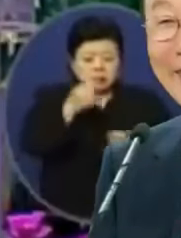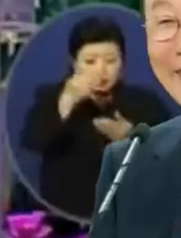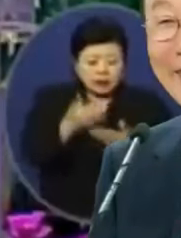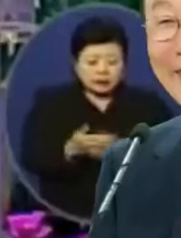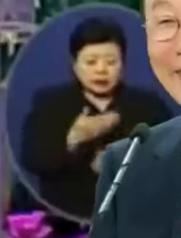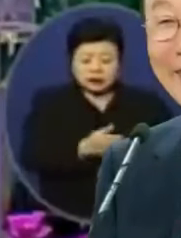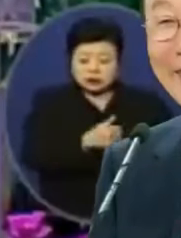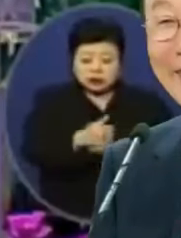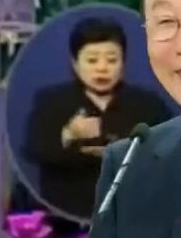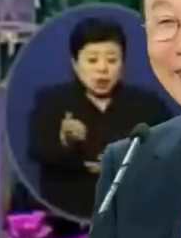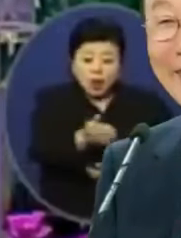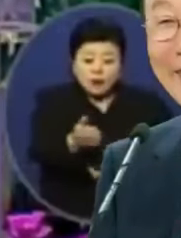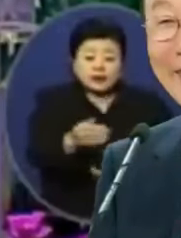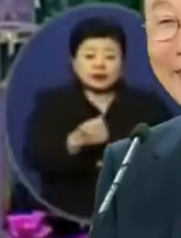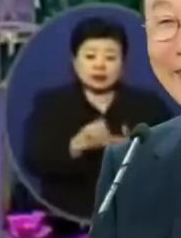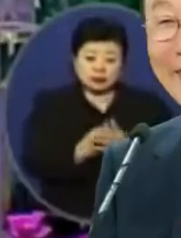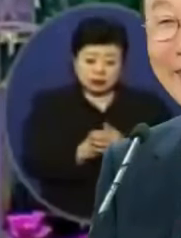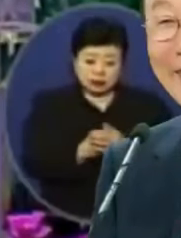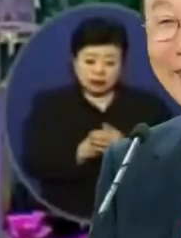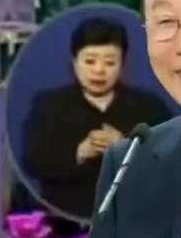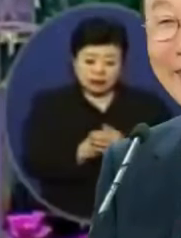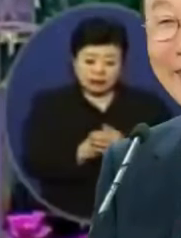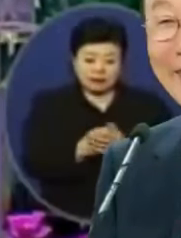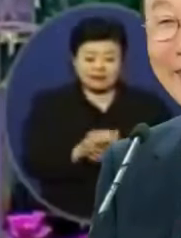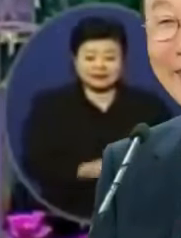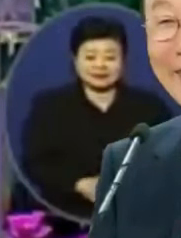구원한 다른 신이 없음이라 하더라.